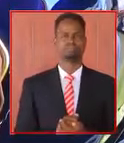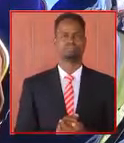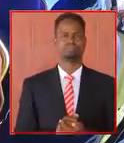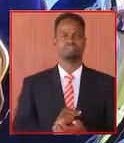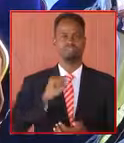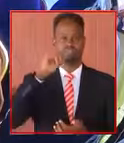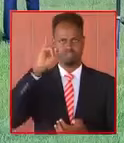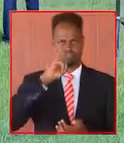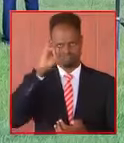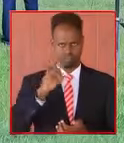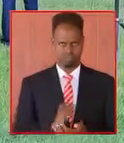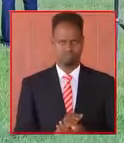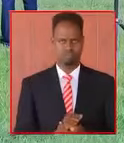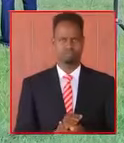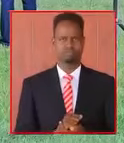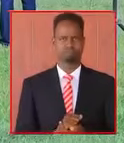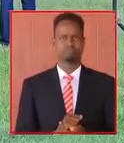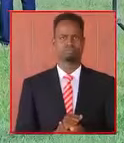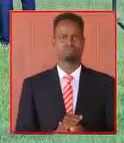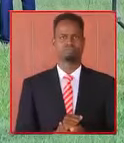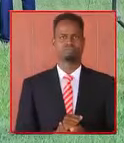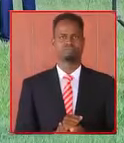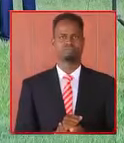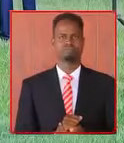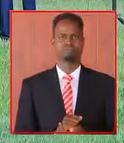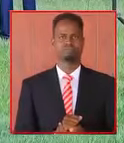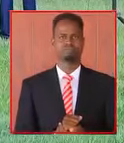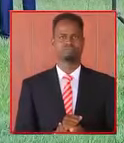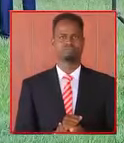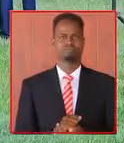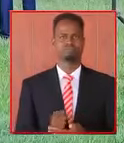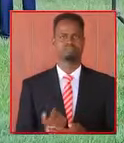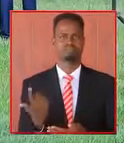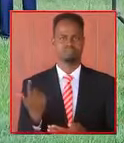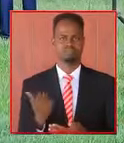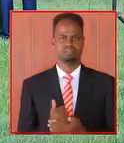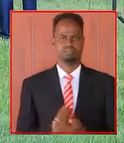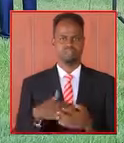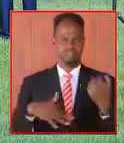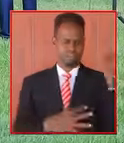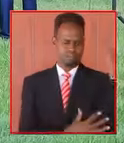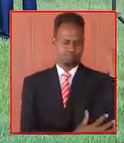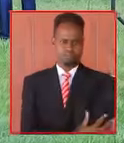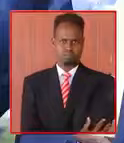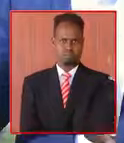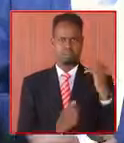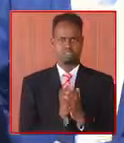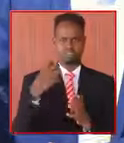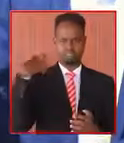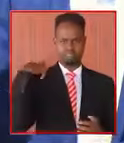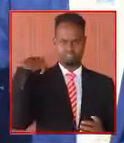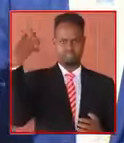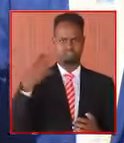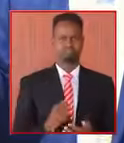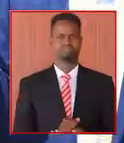taagan murmada laydku haysta waxaa ka mid ah shirkadihii markii la suuq waaxo inay ilaa musbaarkii ilaa